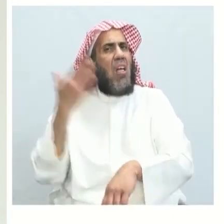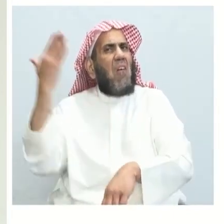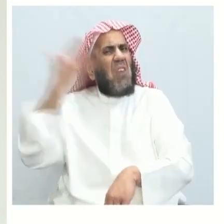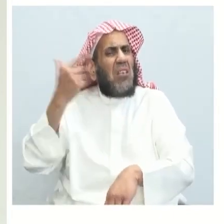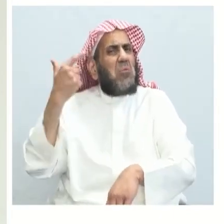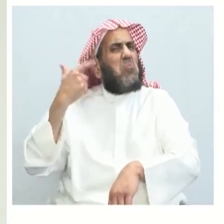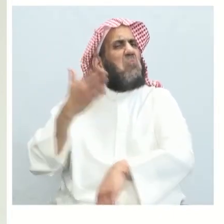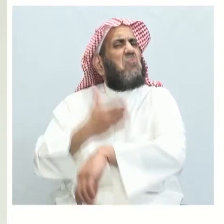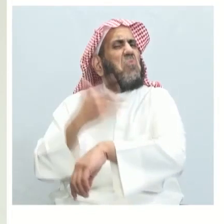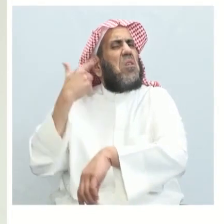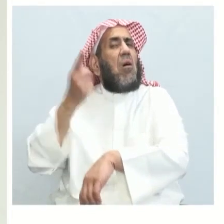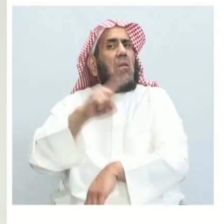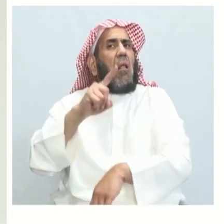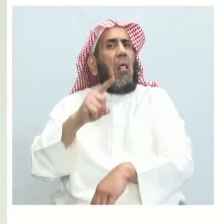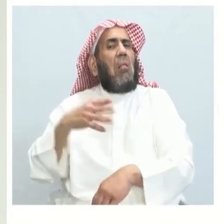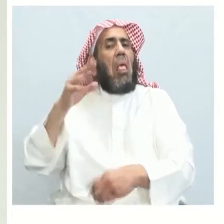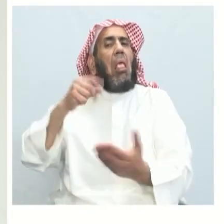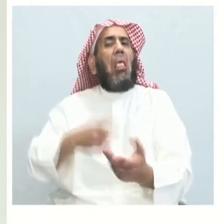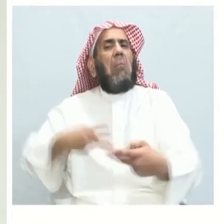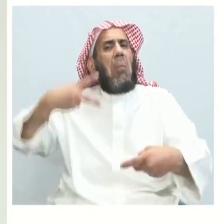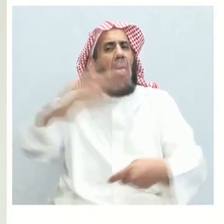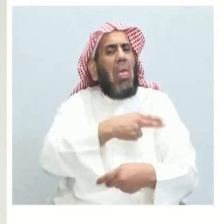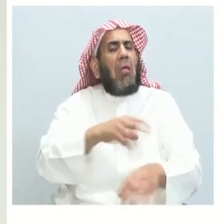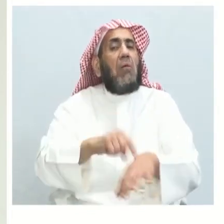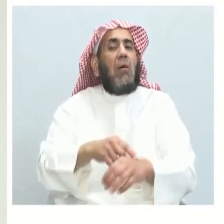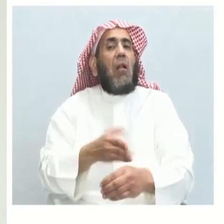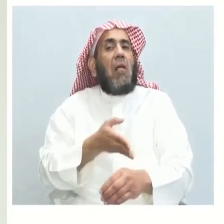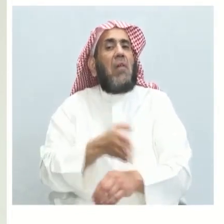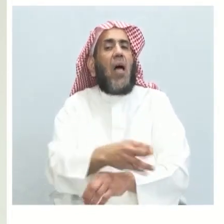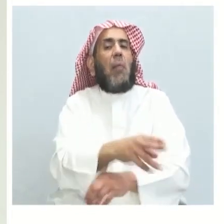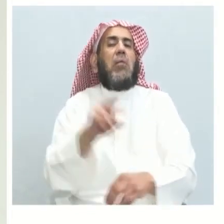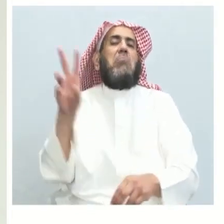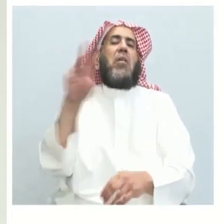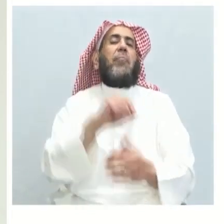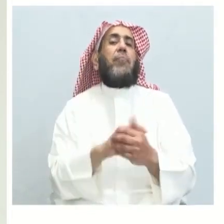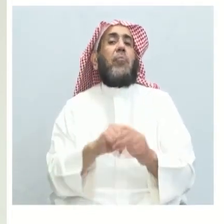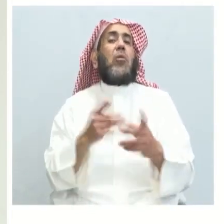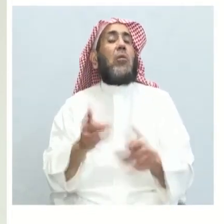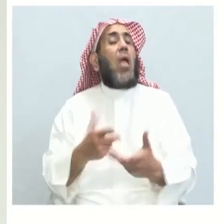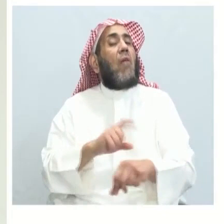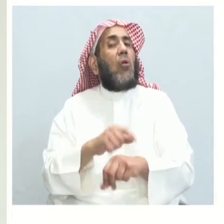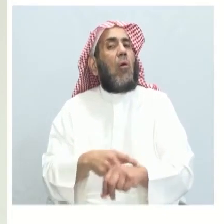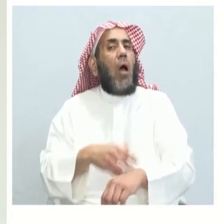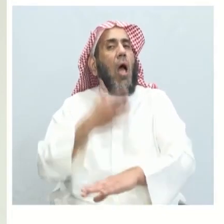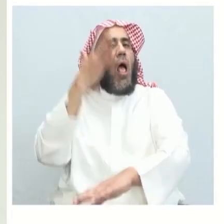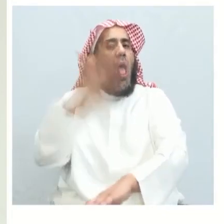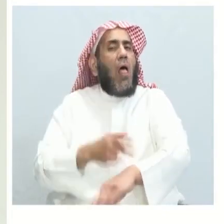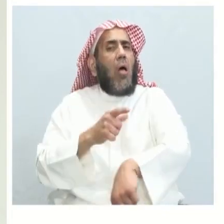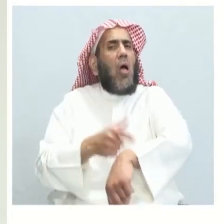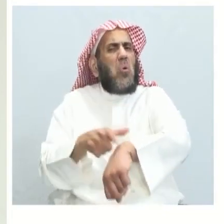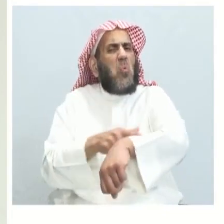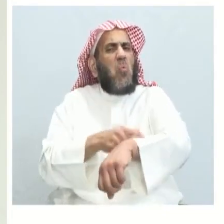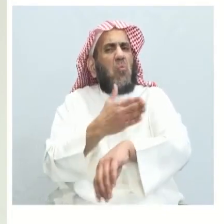فاسك وانت لا تبالي العهد فذهبت مثلا كيف اعاهدك وهذا اثر